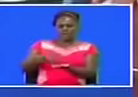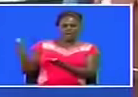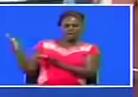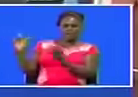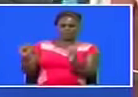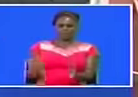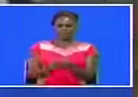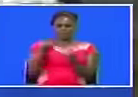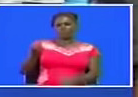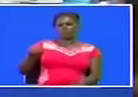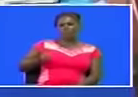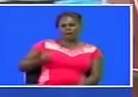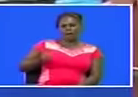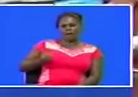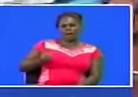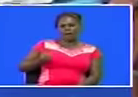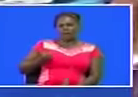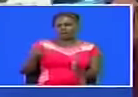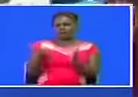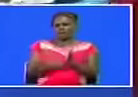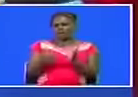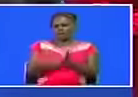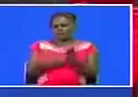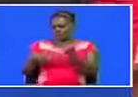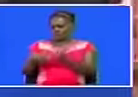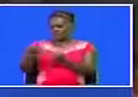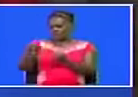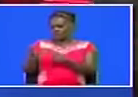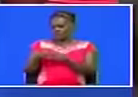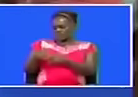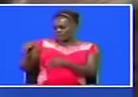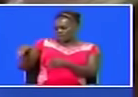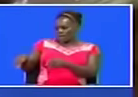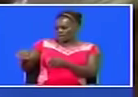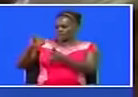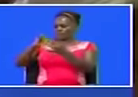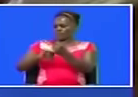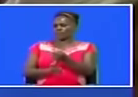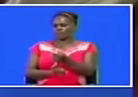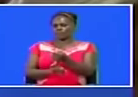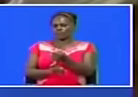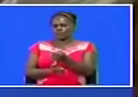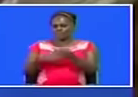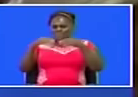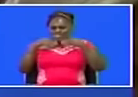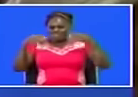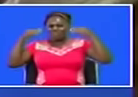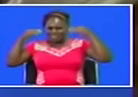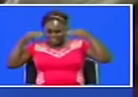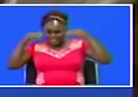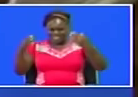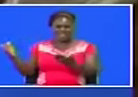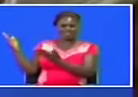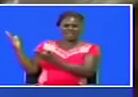kuwaokoa wasichana wanaojipata kwenye kisirani cha ukeketaji sawa na kuozwa. Tabasamu kwenye uso wake